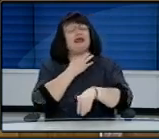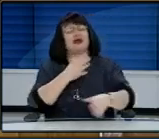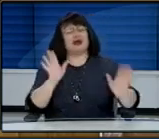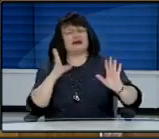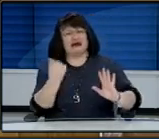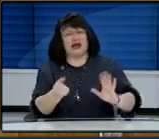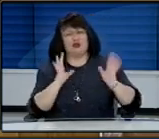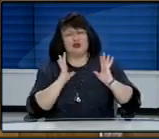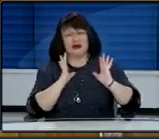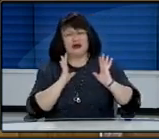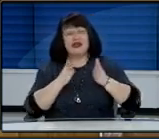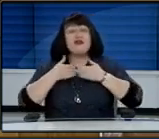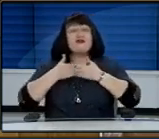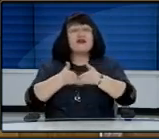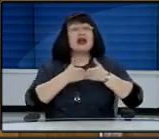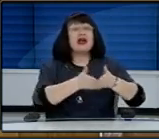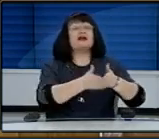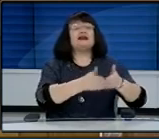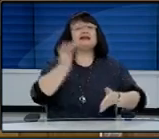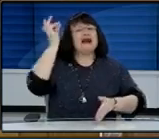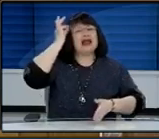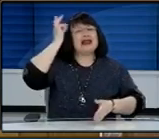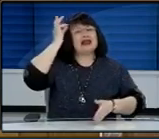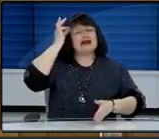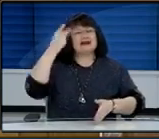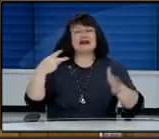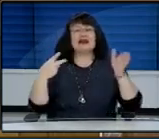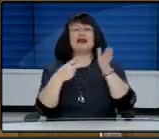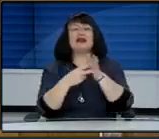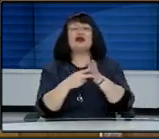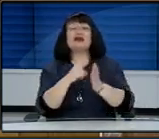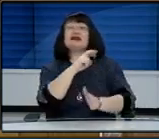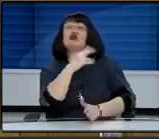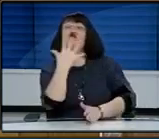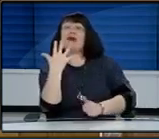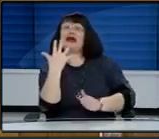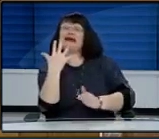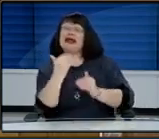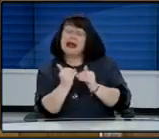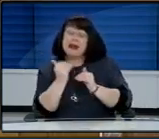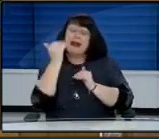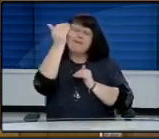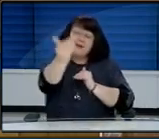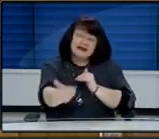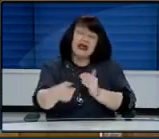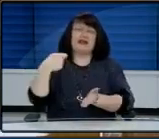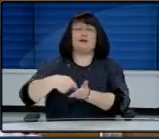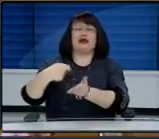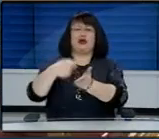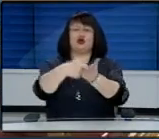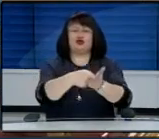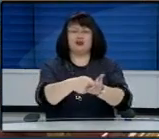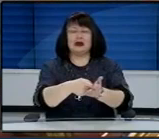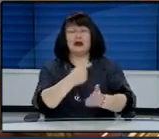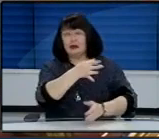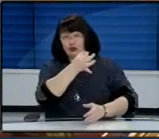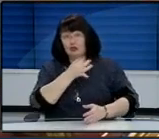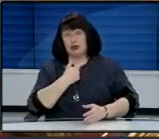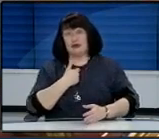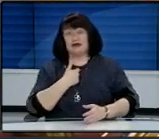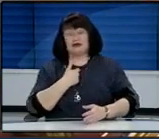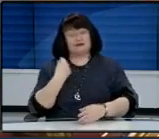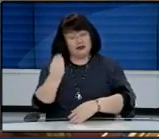φρεγάτες θα αρχίσουν να αποπληρώνονται από το 2025 και μετά. Αυτό μου είπατε, το καταθέτω και στα πρακτικά.